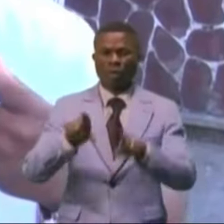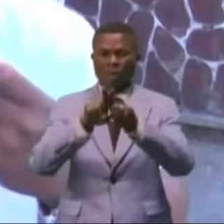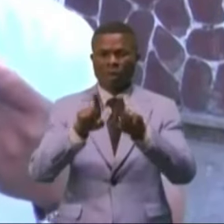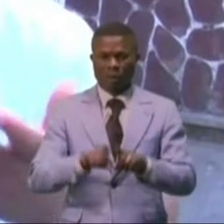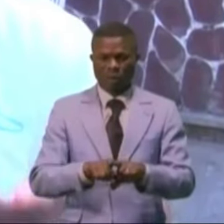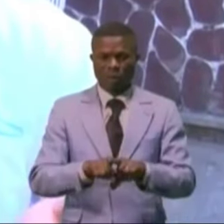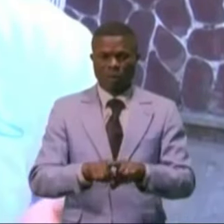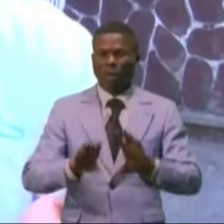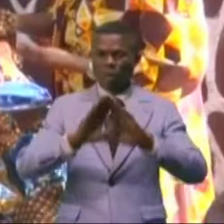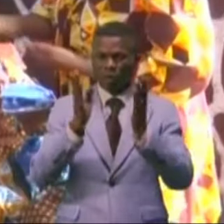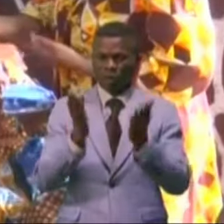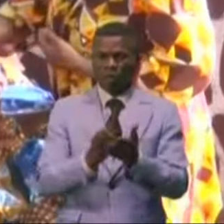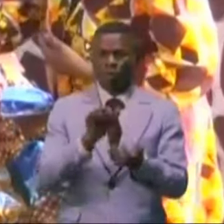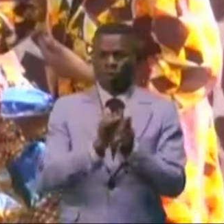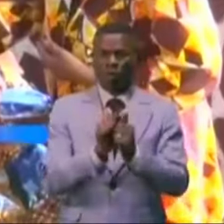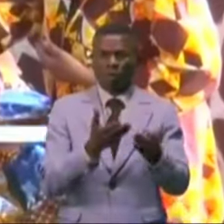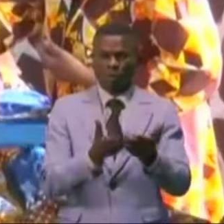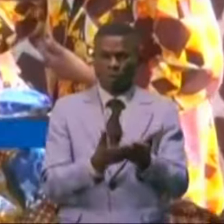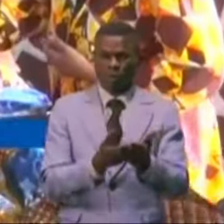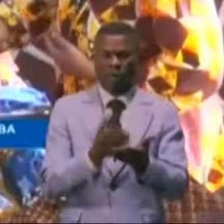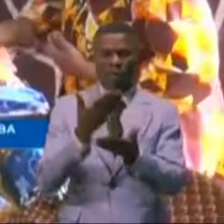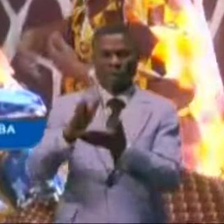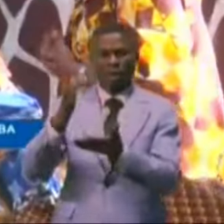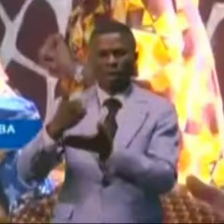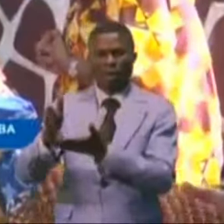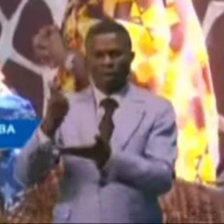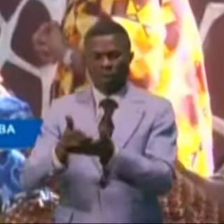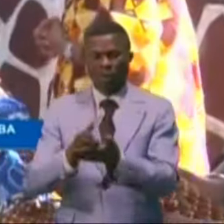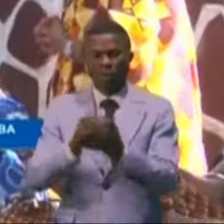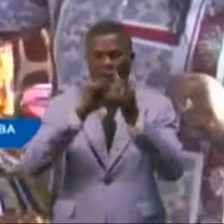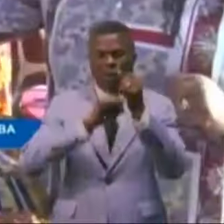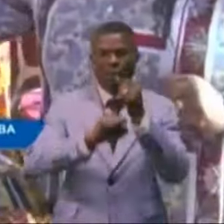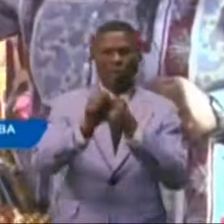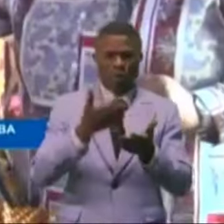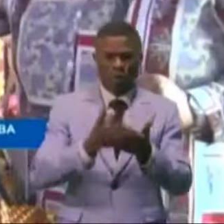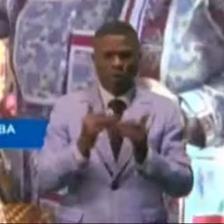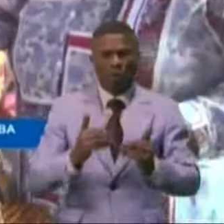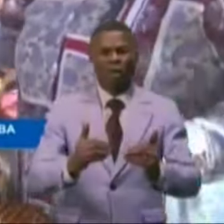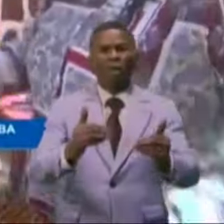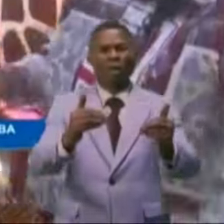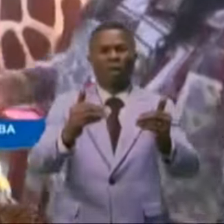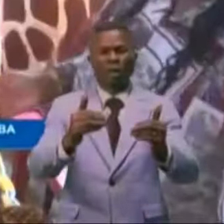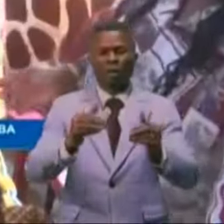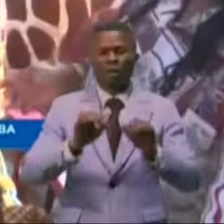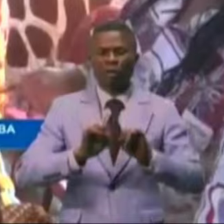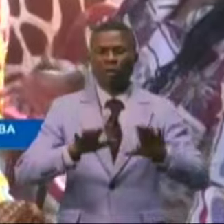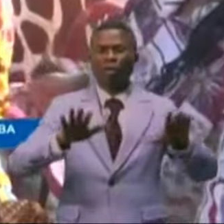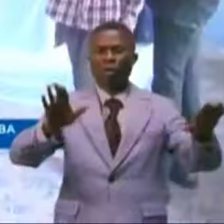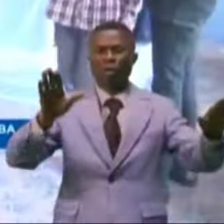qui ont de faibles revenus. Cette distribution et sensibilisation va se poursuivre et s'étendre